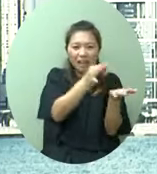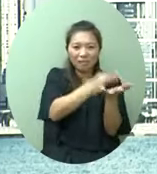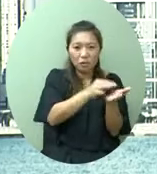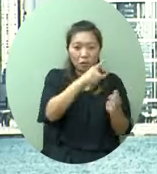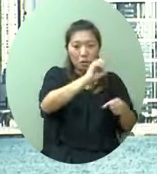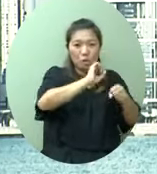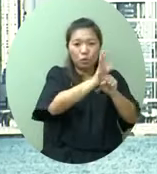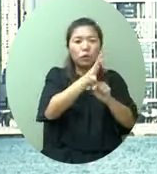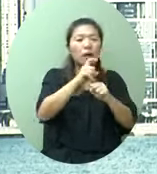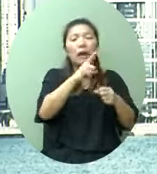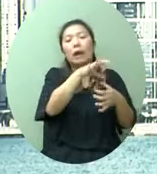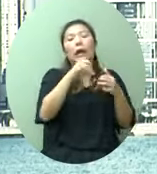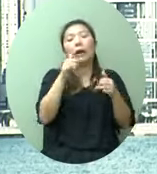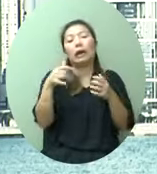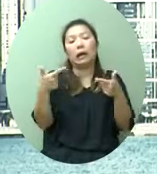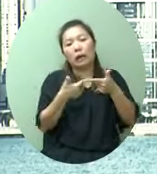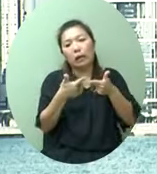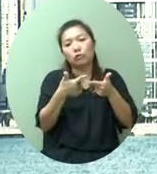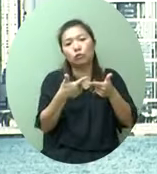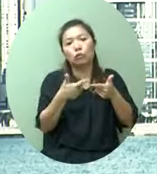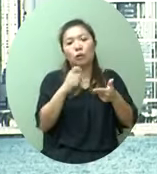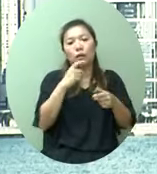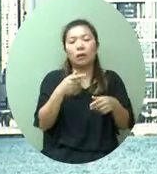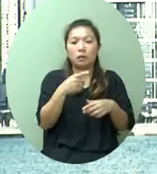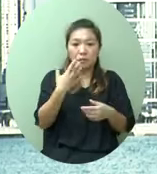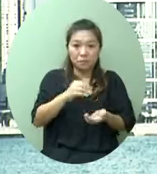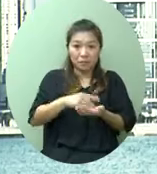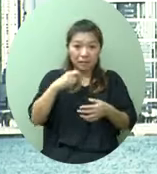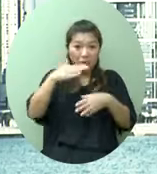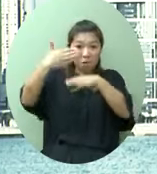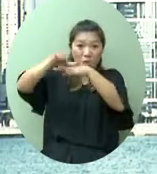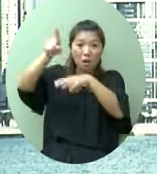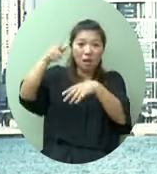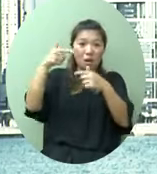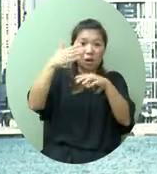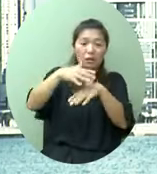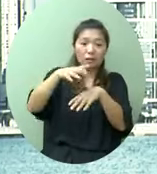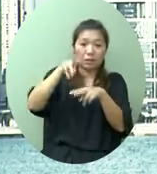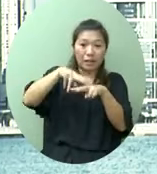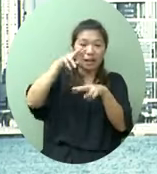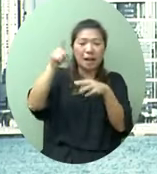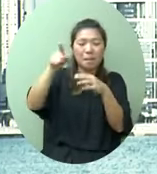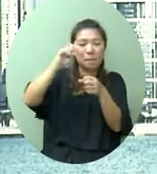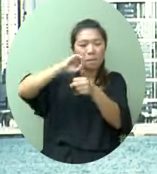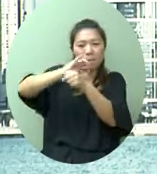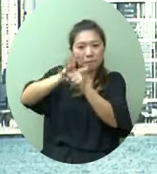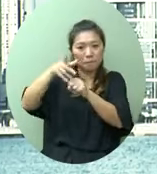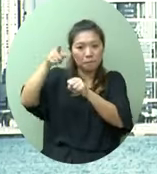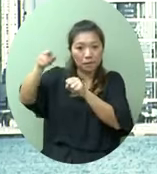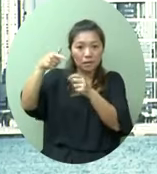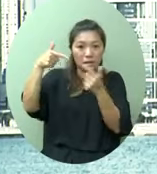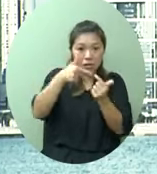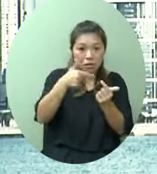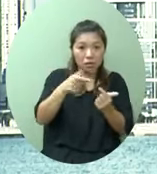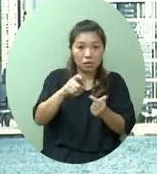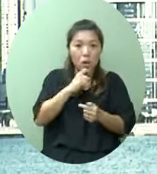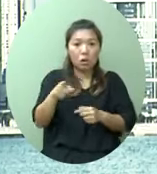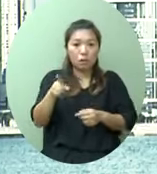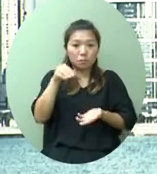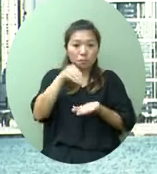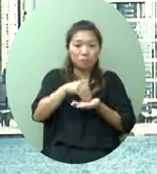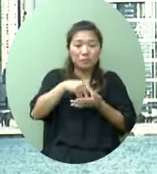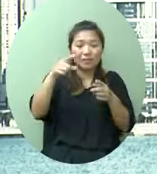毒共存嚇。咁所以如果有啲同病毒共存嘅地方要嚟嘅時候，我哋一定要好嚴格咁去管制輸入